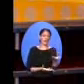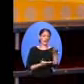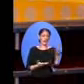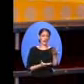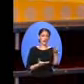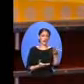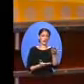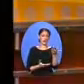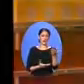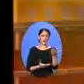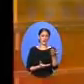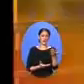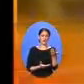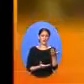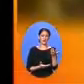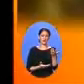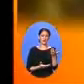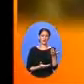רק